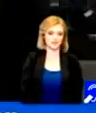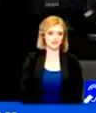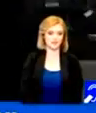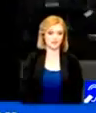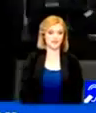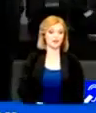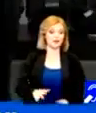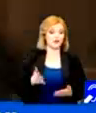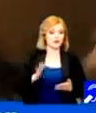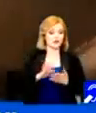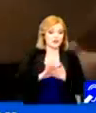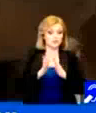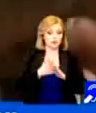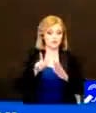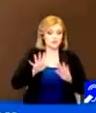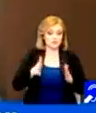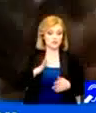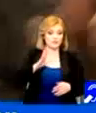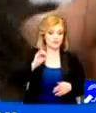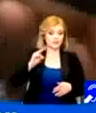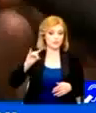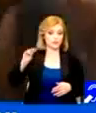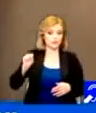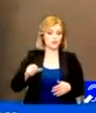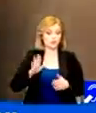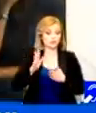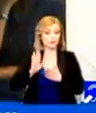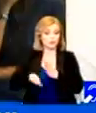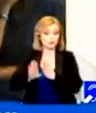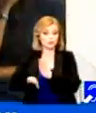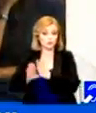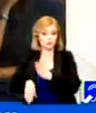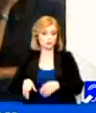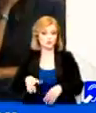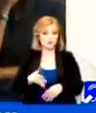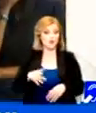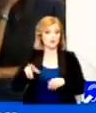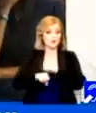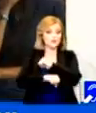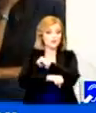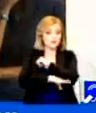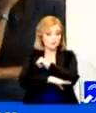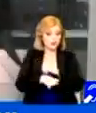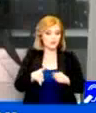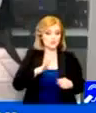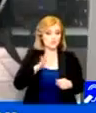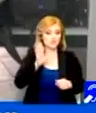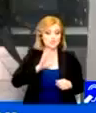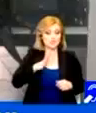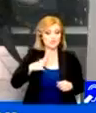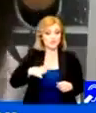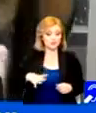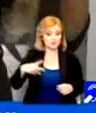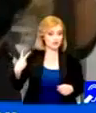Situația din Venezuela devine pe zi ce trece tot mai grea pentru locuitorii țării. Sărăcia le silește pe femei să-și vândă părul pentru a face rost de bani